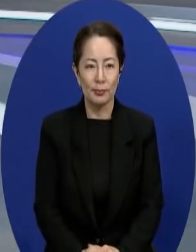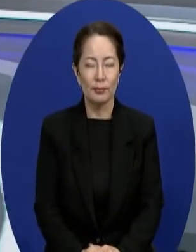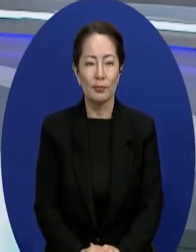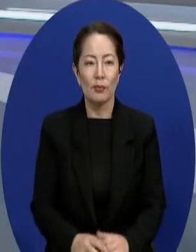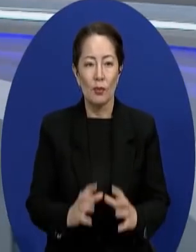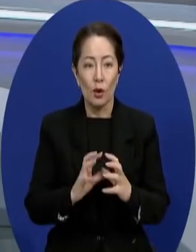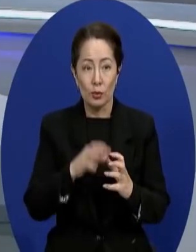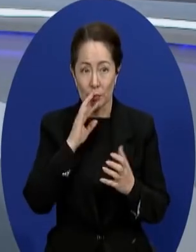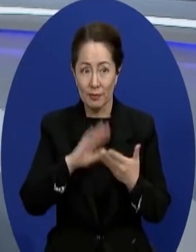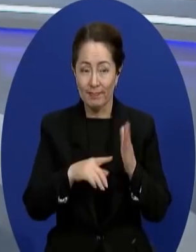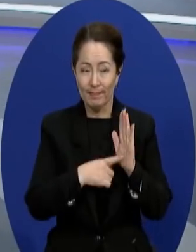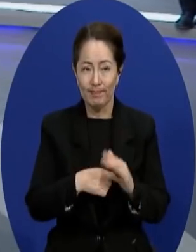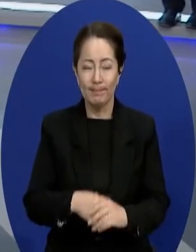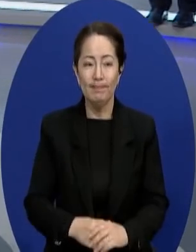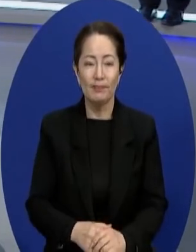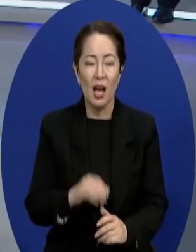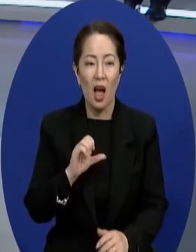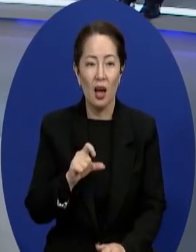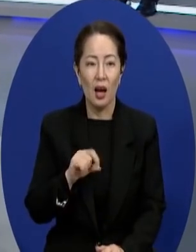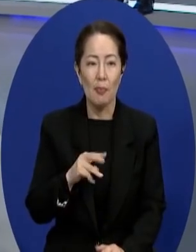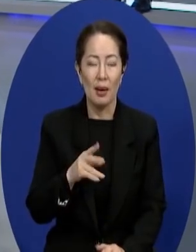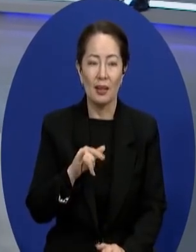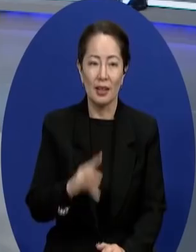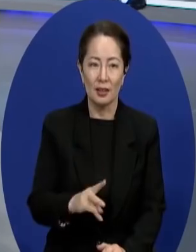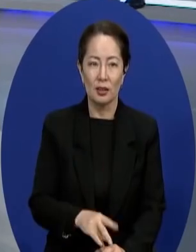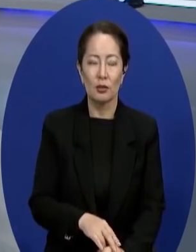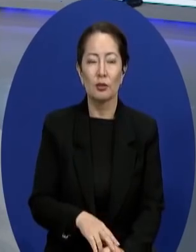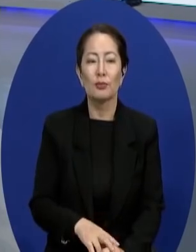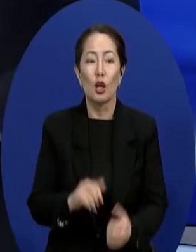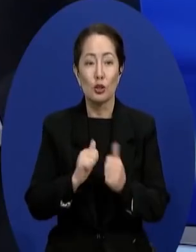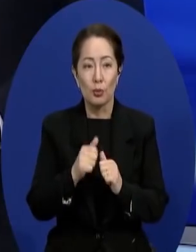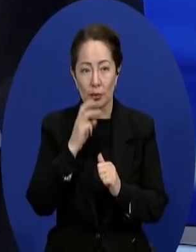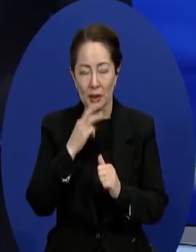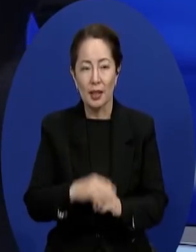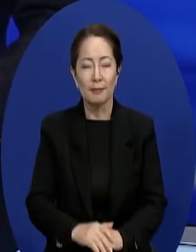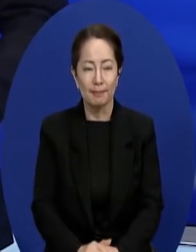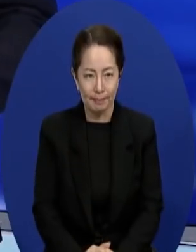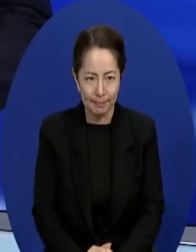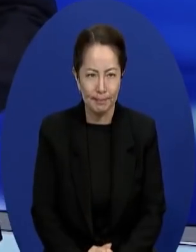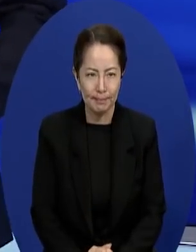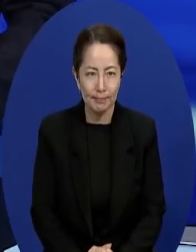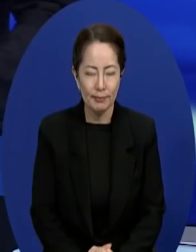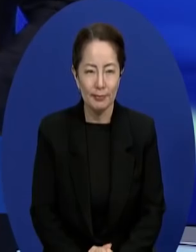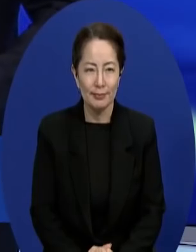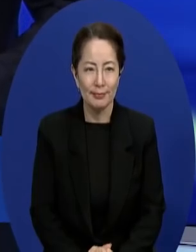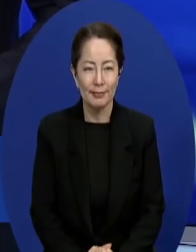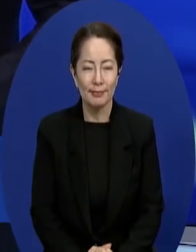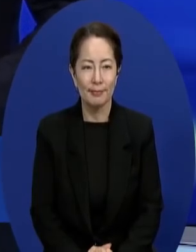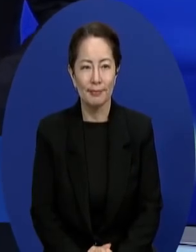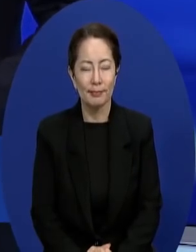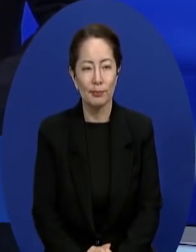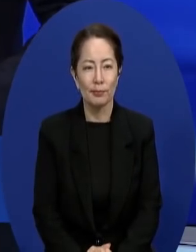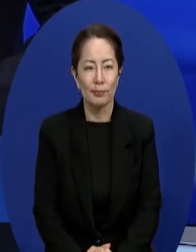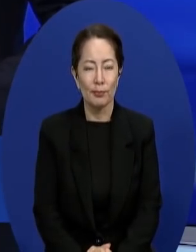бүхэнд хүргэлээ. Үргэлжлүүлэн спортын мэдээ хүргэхээр студид ууган байржилж байна. Оройн мэндүргээ. Өчигдөө та бүхэнд оройн мэндүргээд спортын мэдээгээ танилцуулъя. За